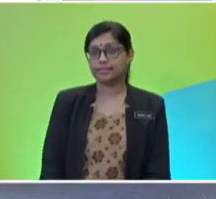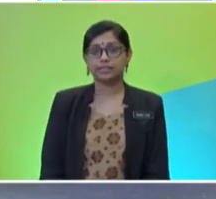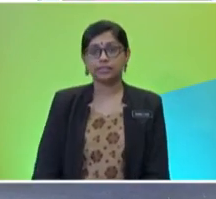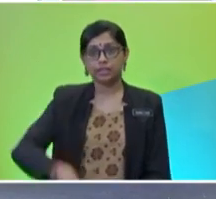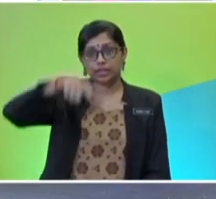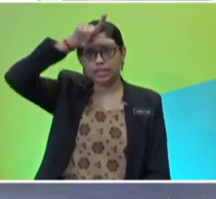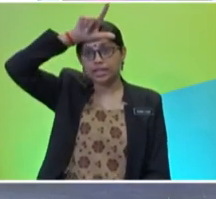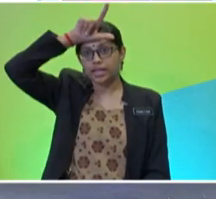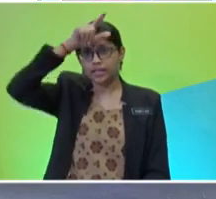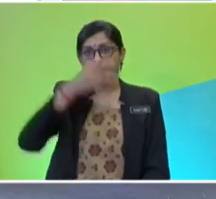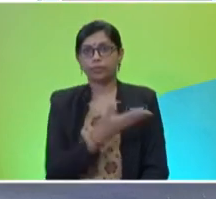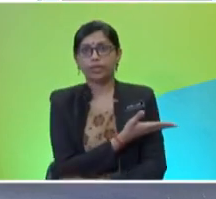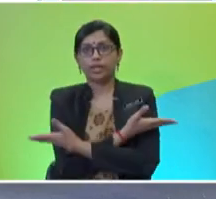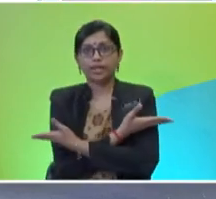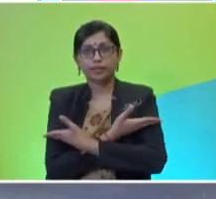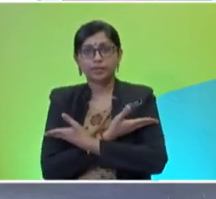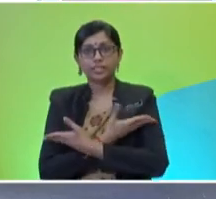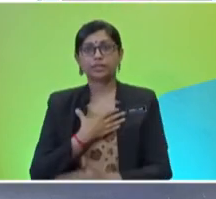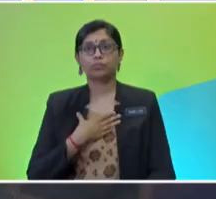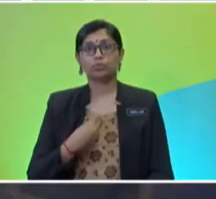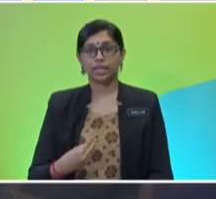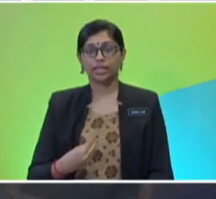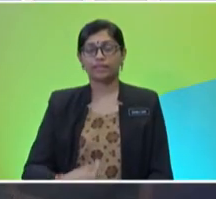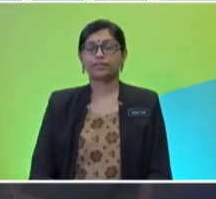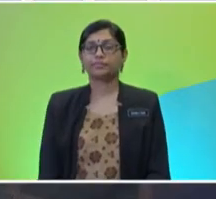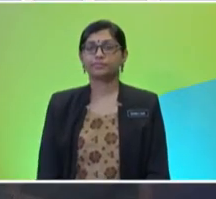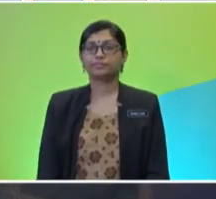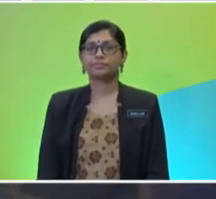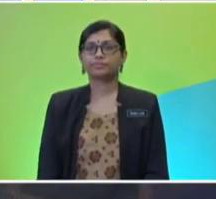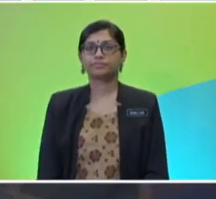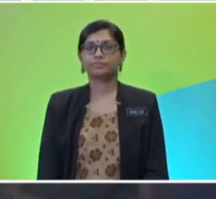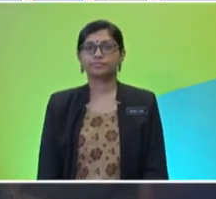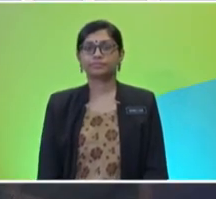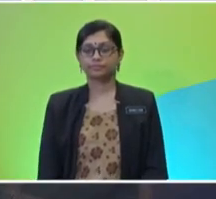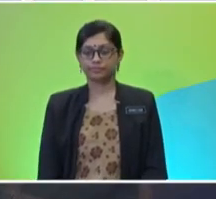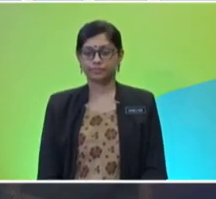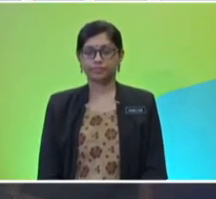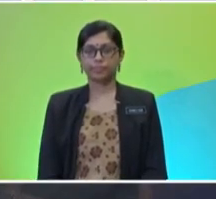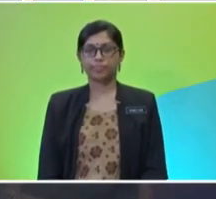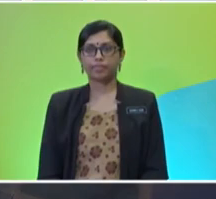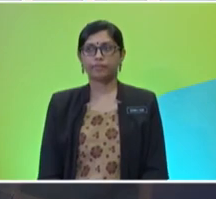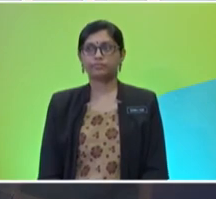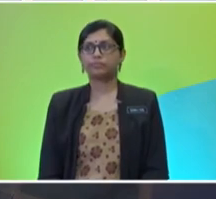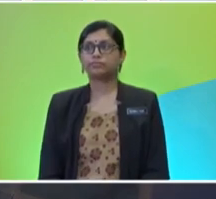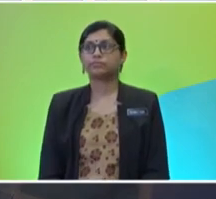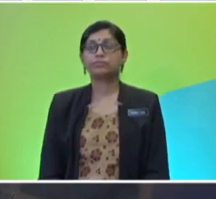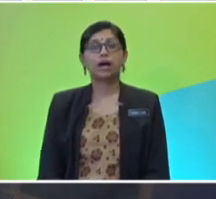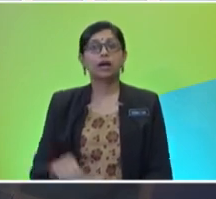berkemeja putih. Okey, kita tengok yang gambar seterusnya, Akmal. Yang ini, cikgu? Ya.